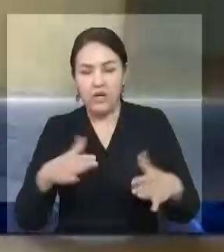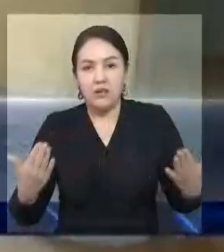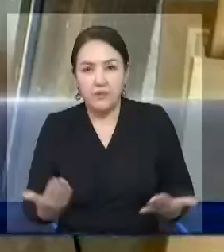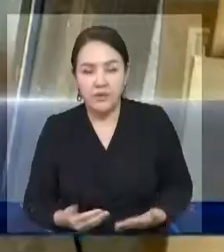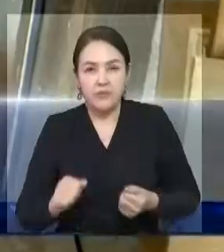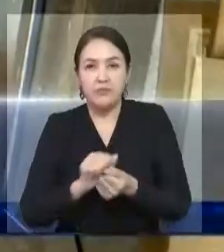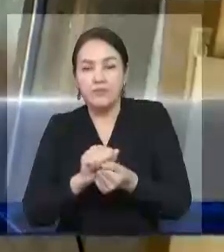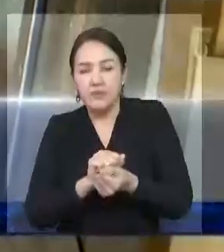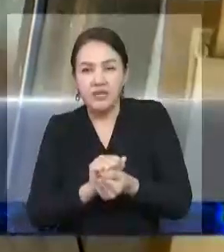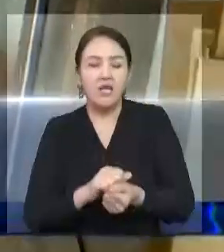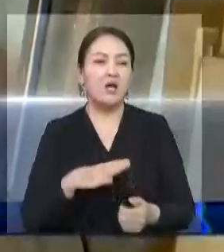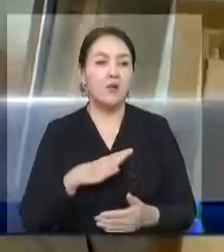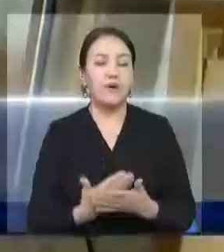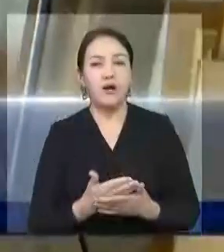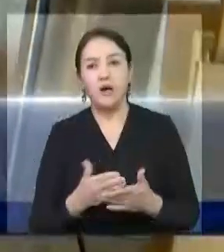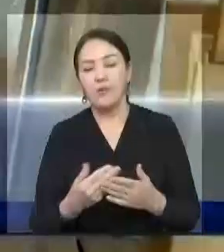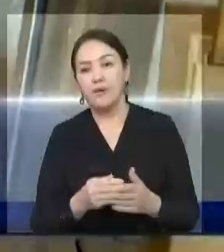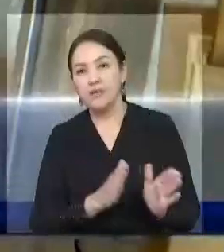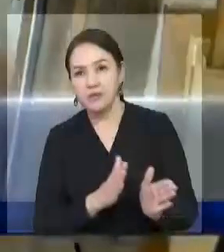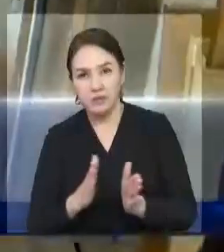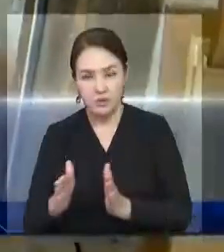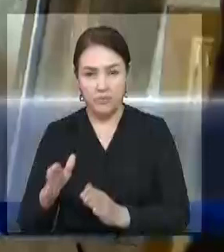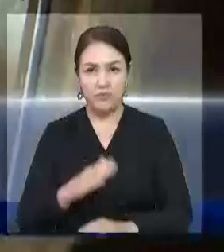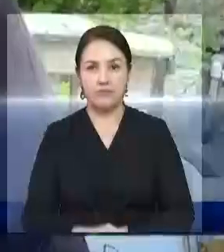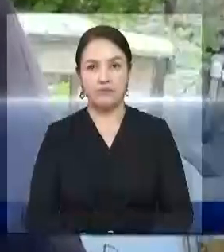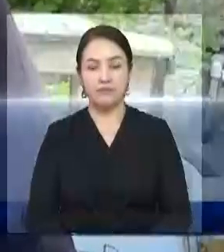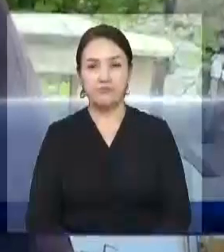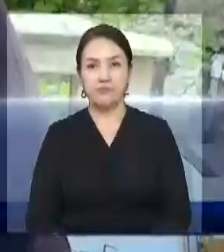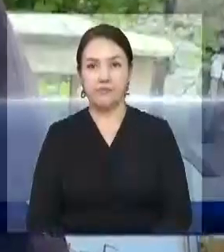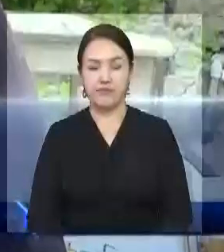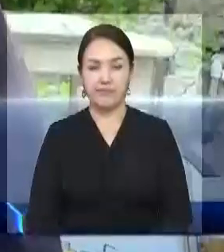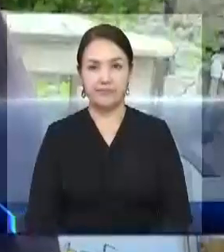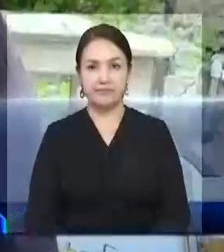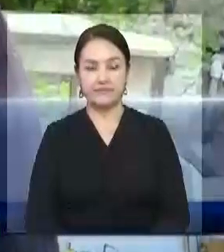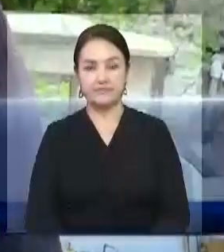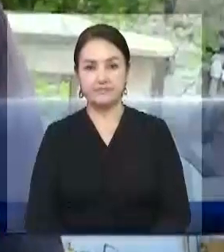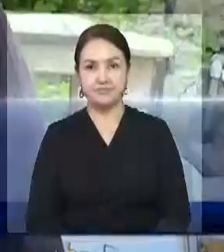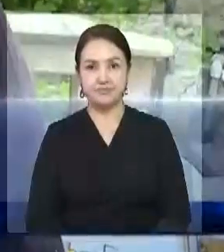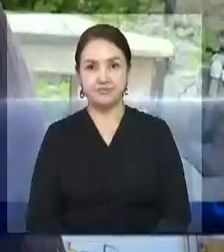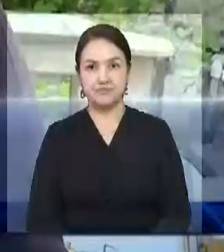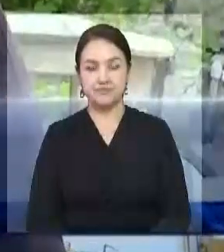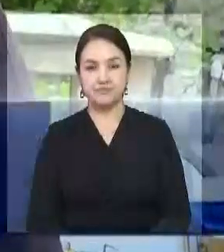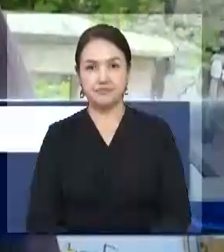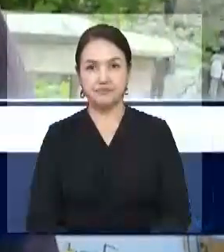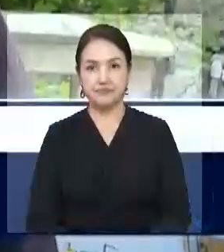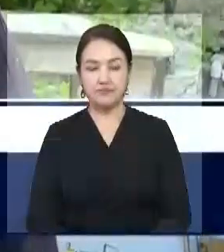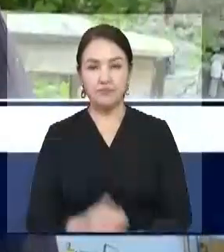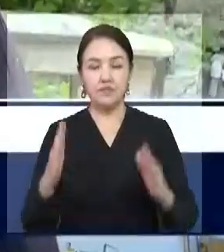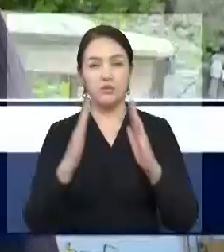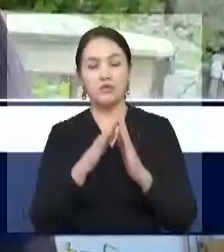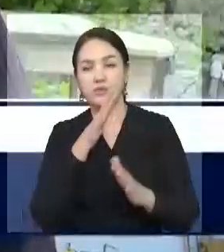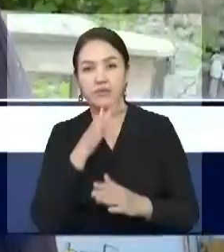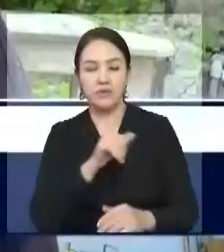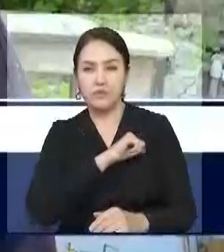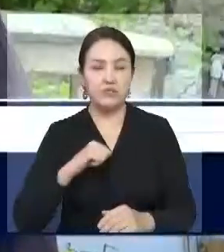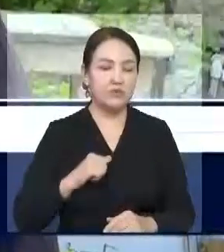ішін кептіріп, зақым келген тұстарын өз беттерінше ретке келтіріп жүр. Ну вот это деревянное все пострадало. Үйді кезінде